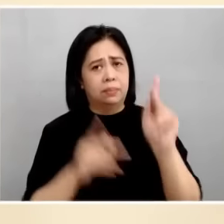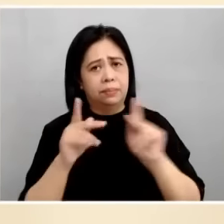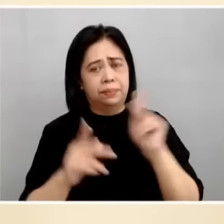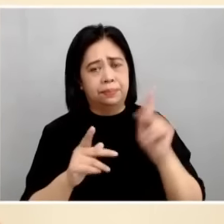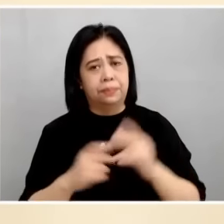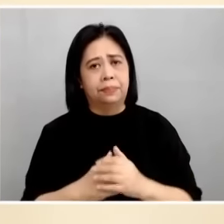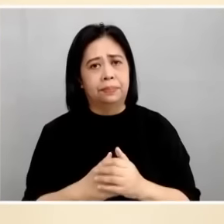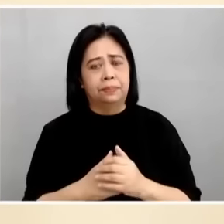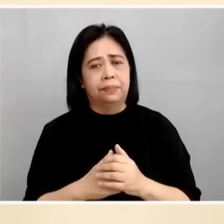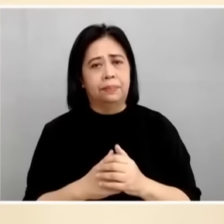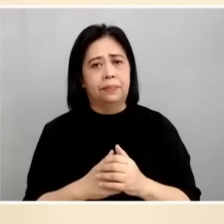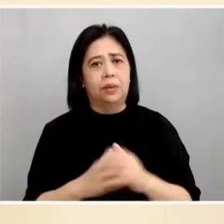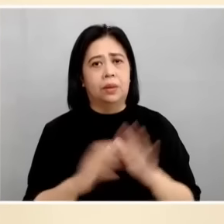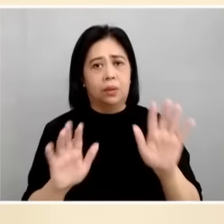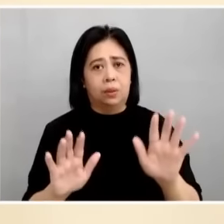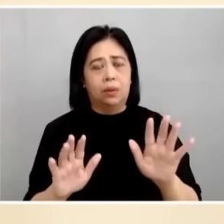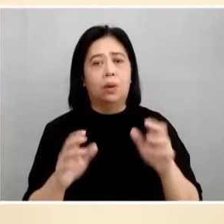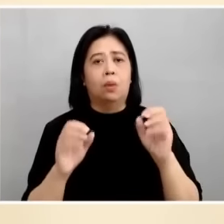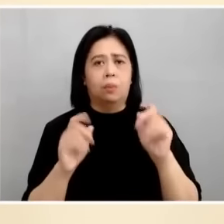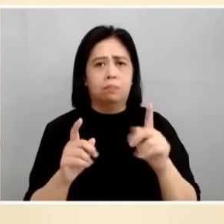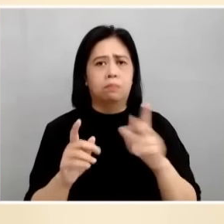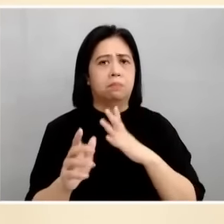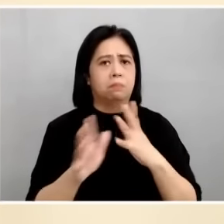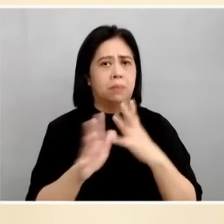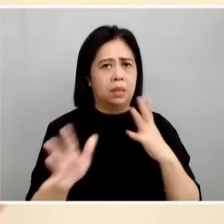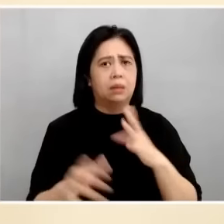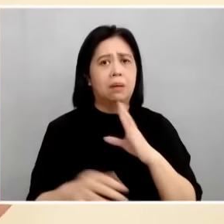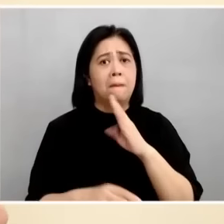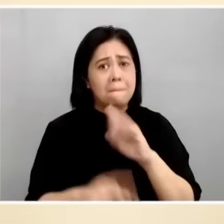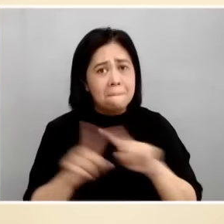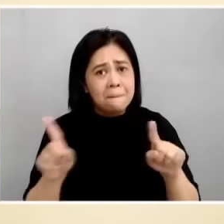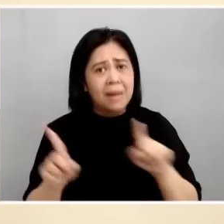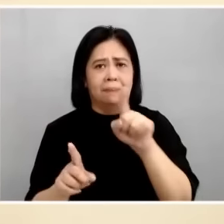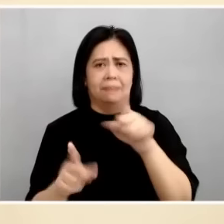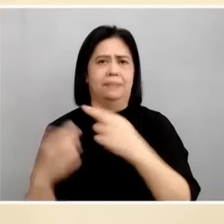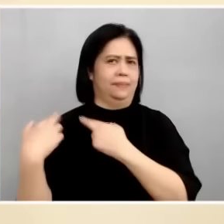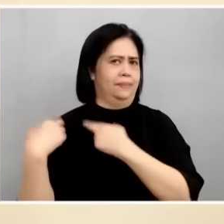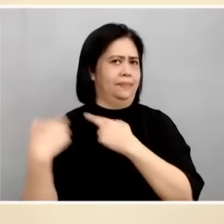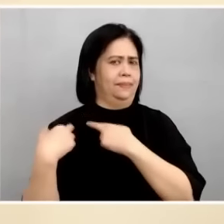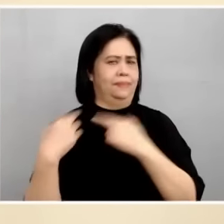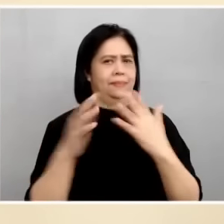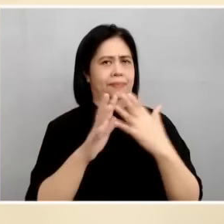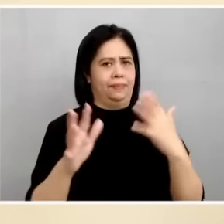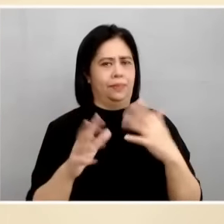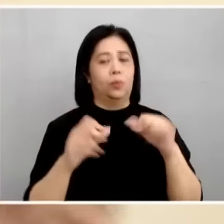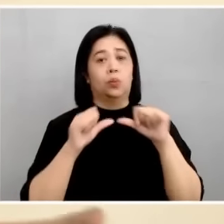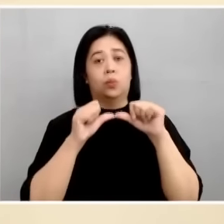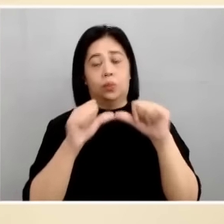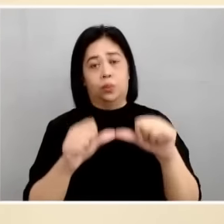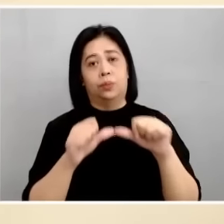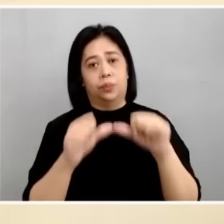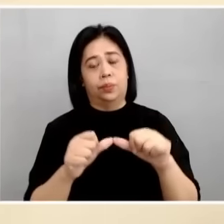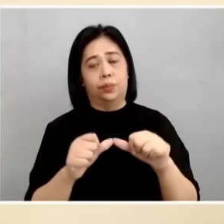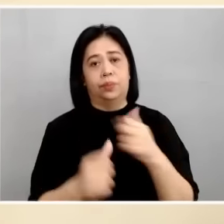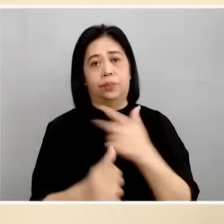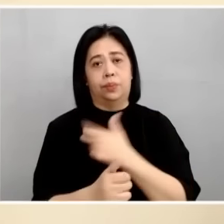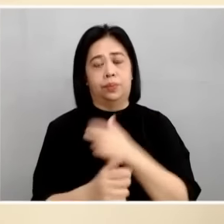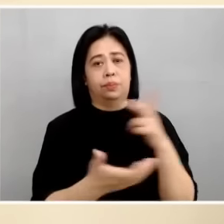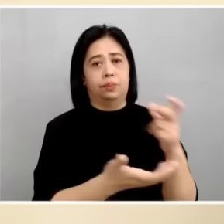na okay tayo pumila, pero maging responsable tayong individual. We will continue to vaccinate